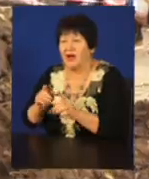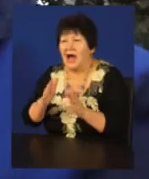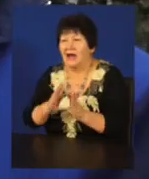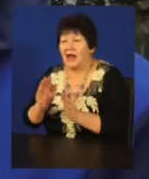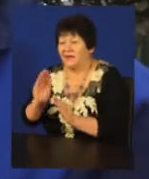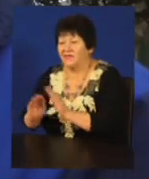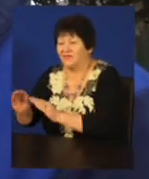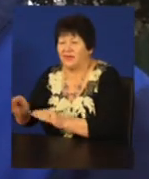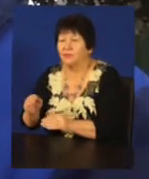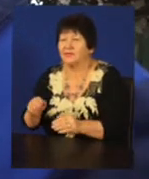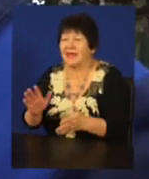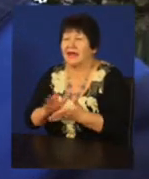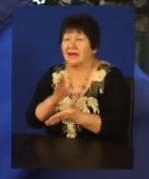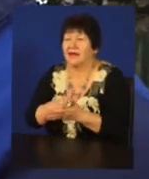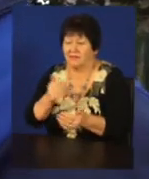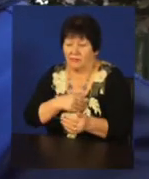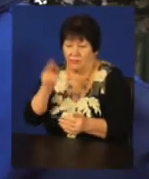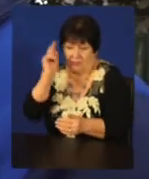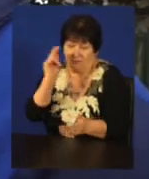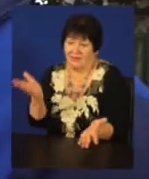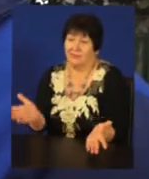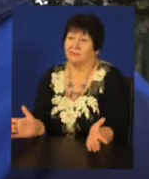canalizare. Pe parcurs ne învățăm cum să